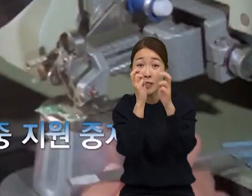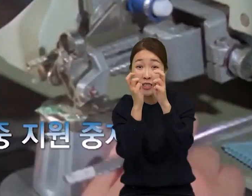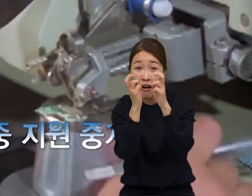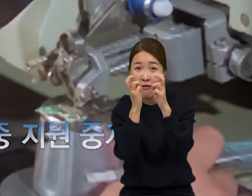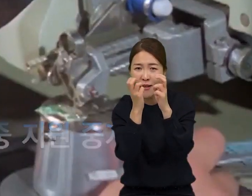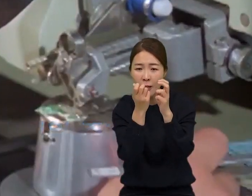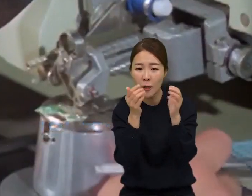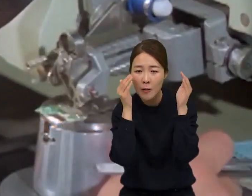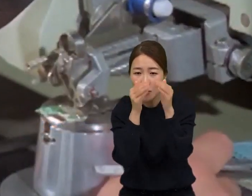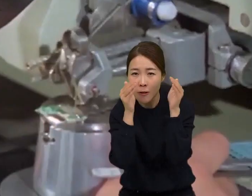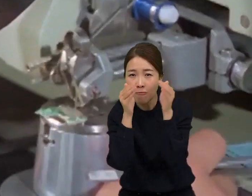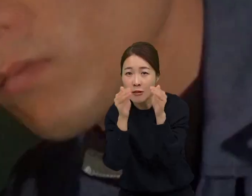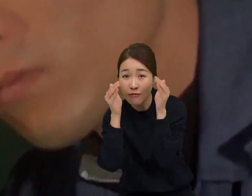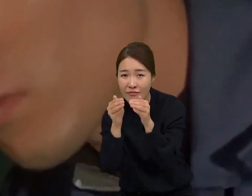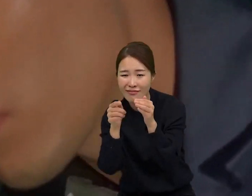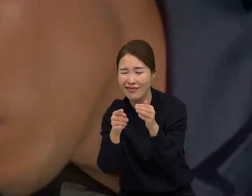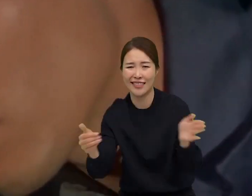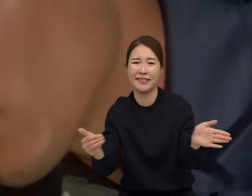것을 그만두었다.